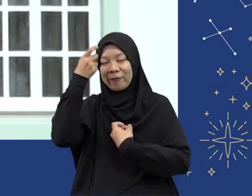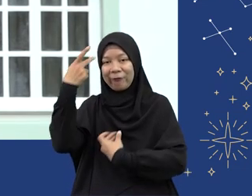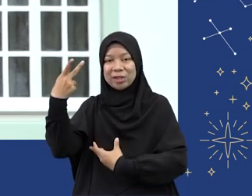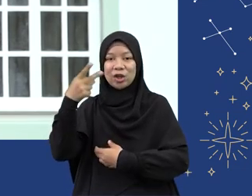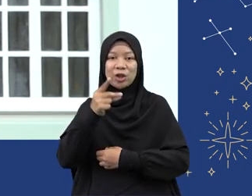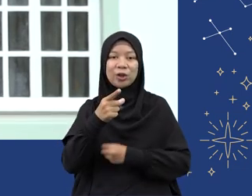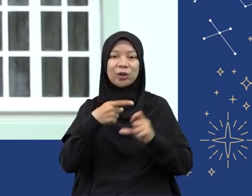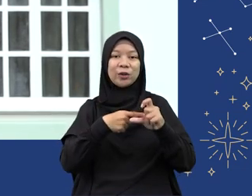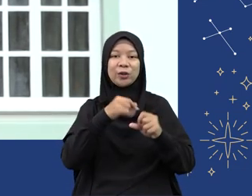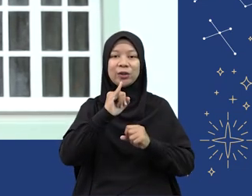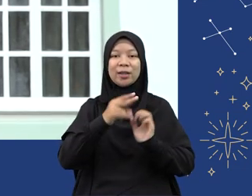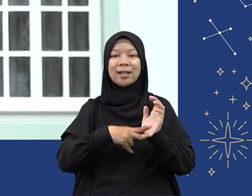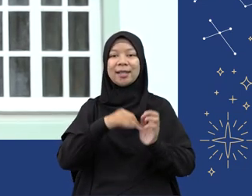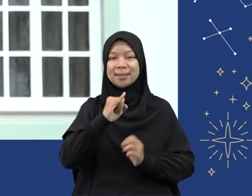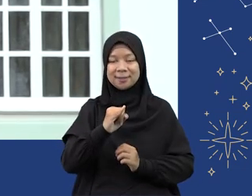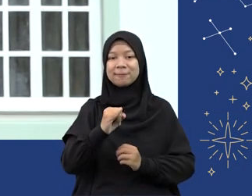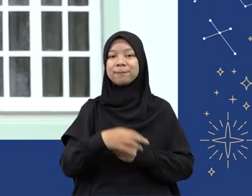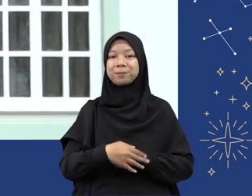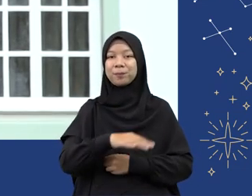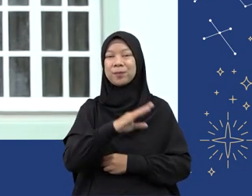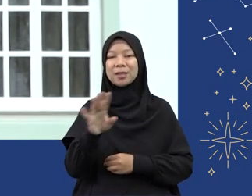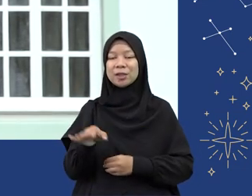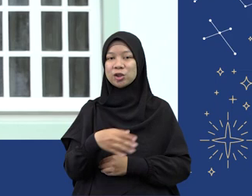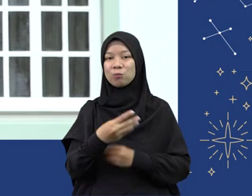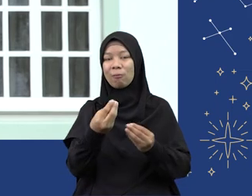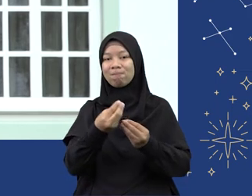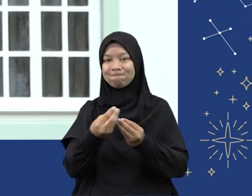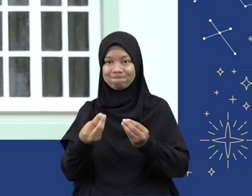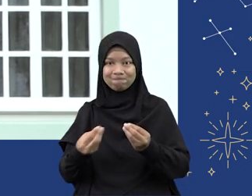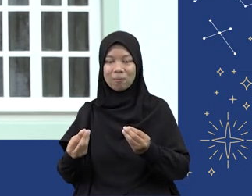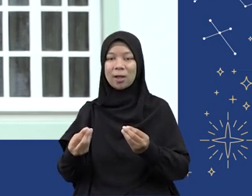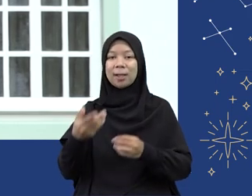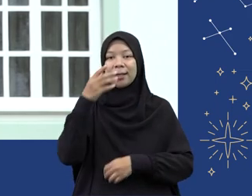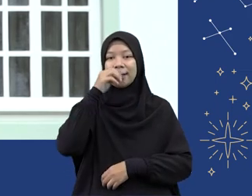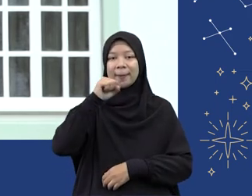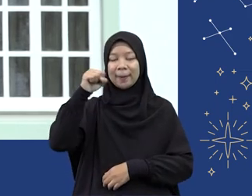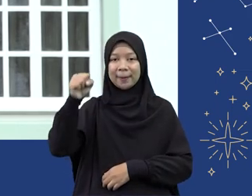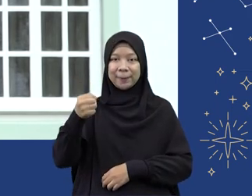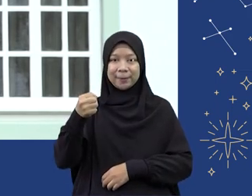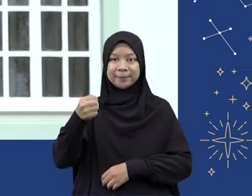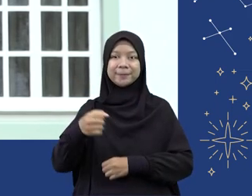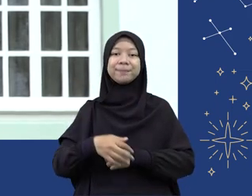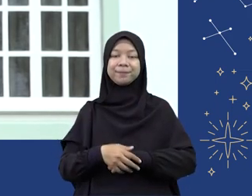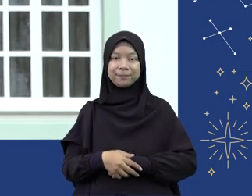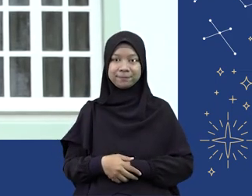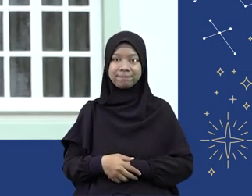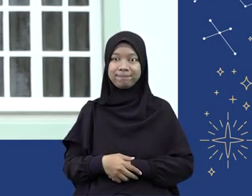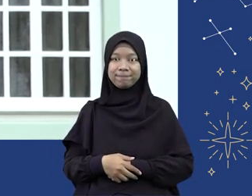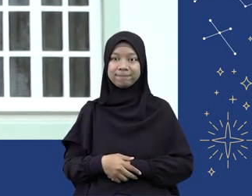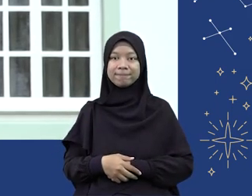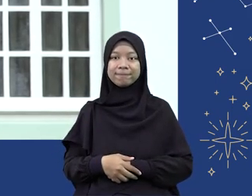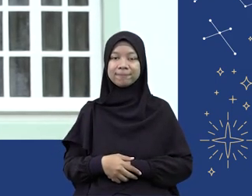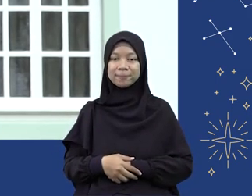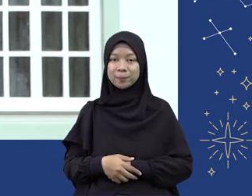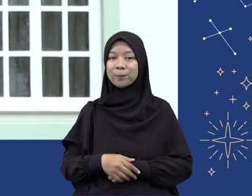udah Kusuma beserta jajaran dari civitas akademika ITB dan tentu